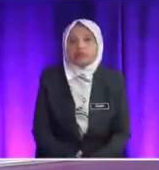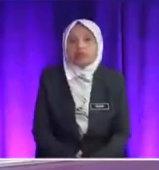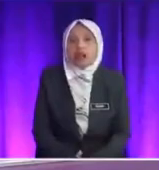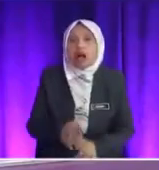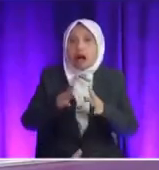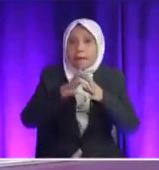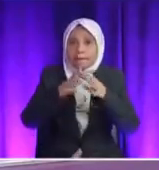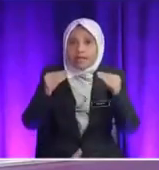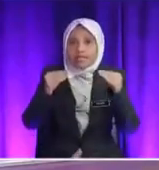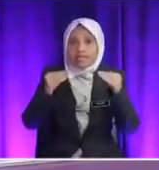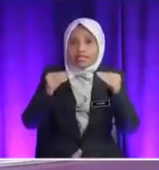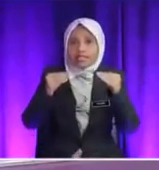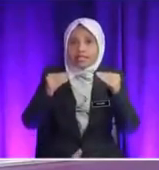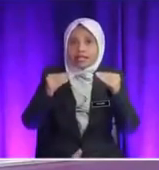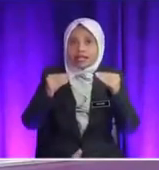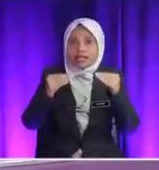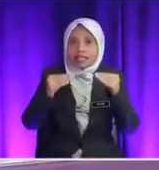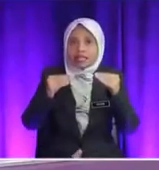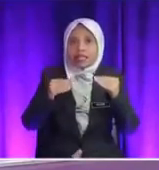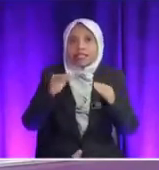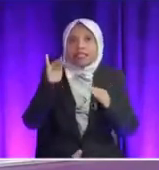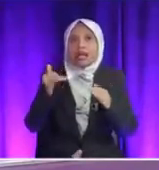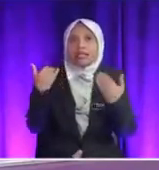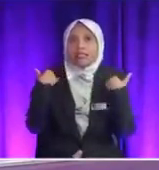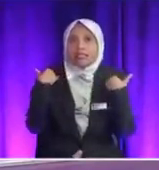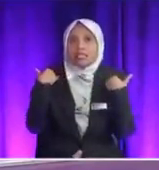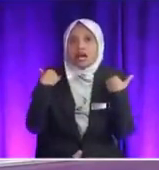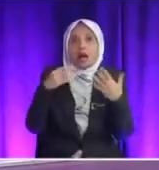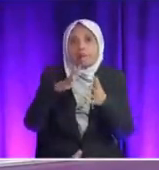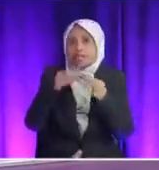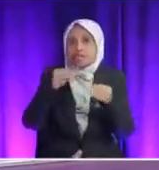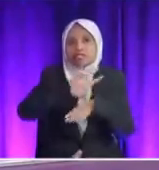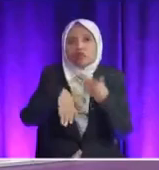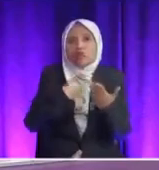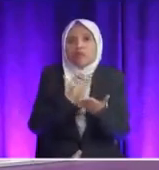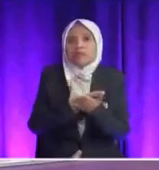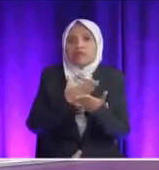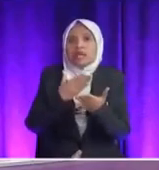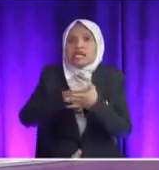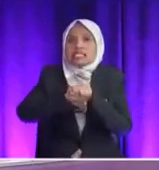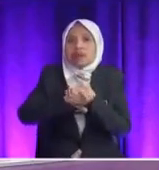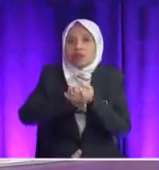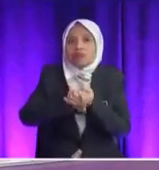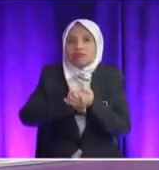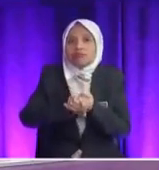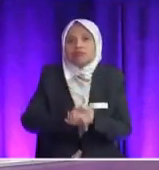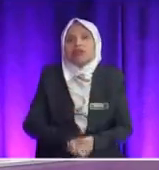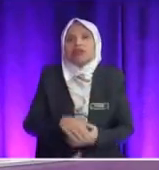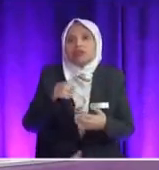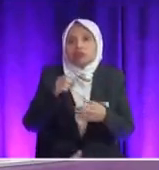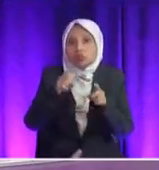habiskan Kiai adalah dia daya Algi Sabunnya saya Saya suka sih huhuhu